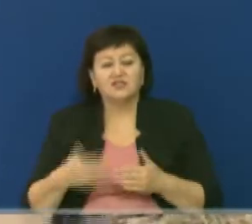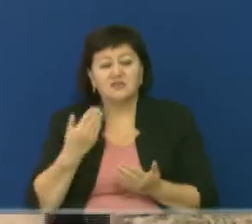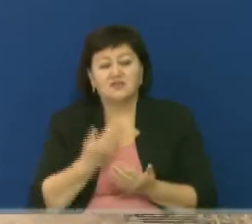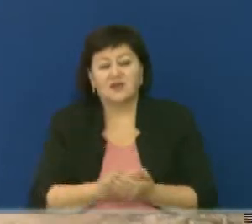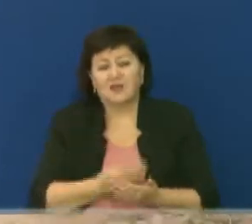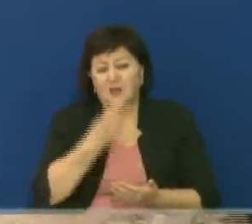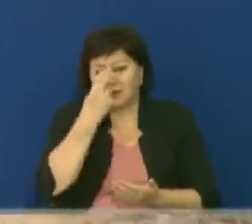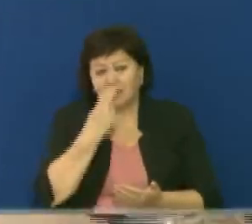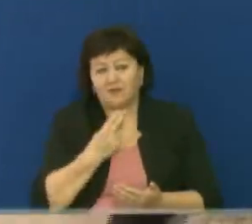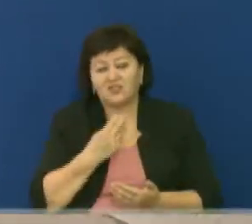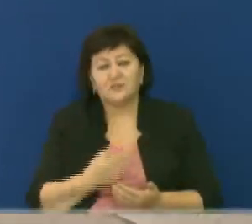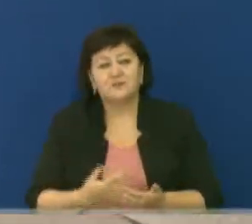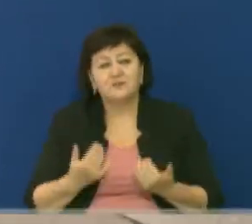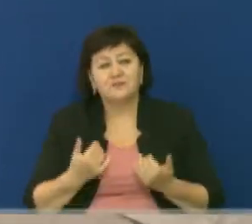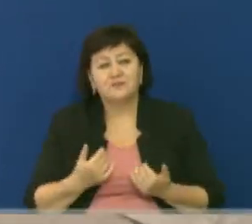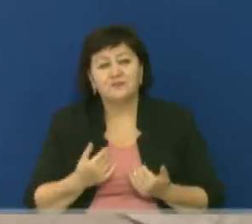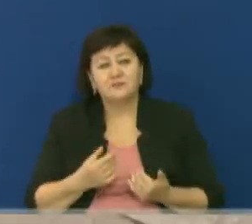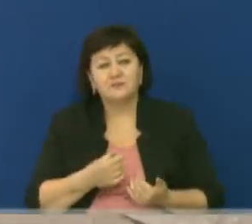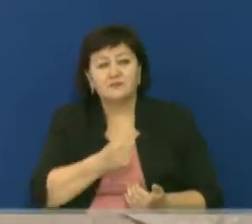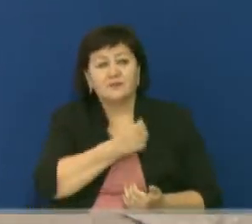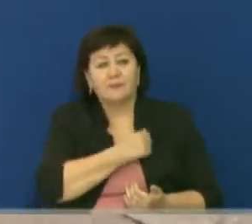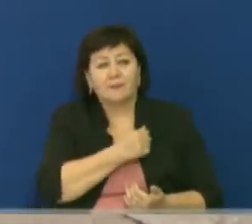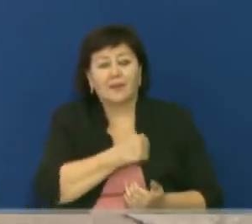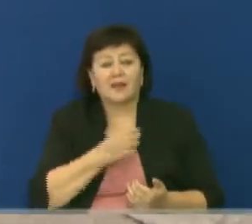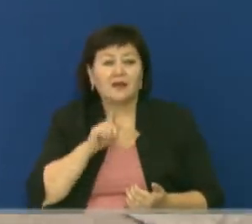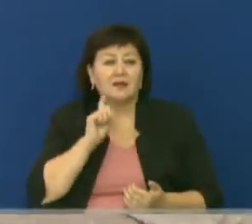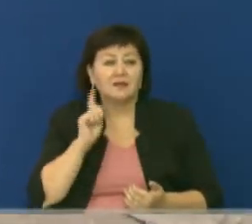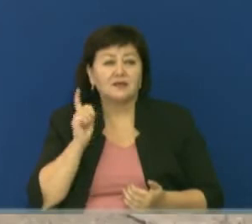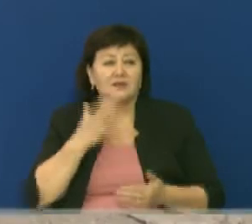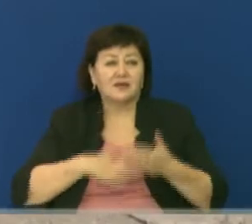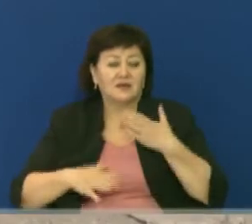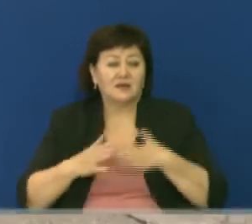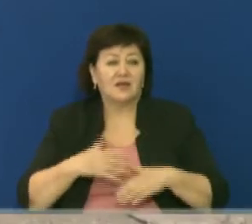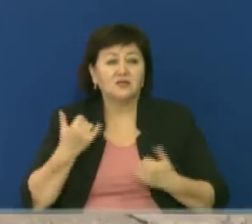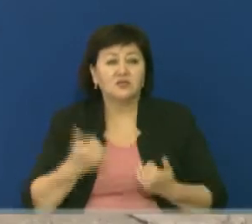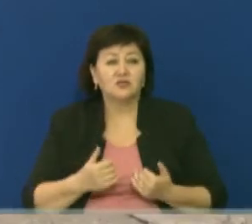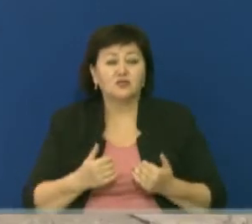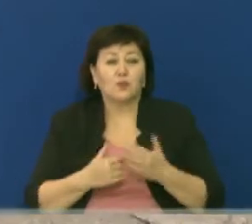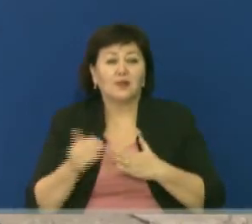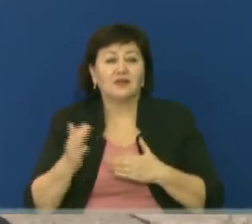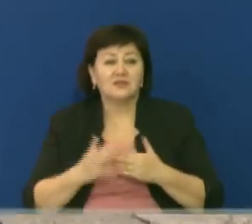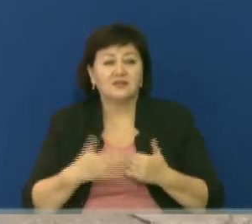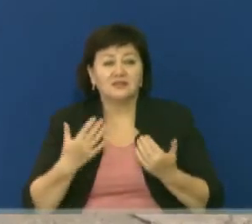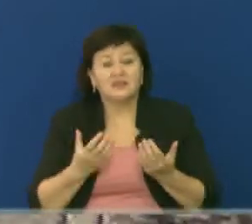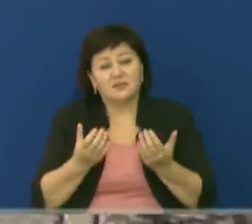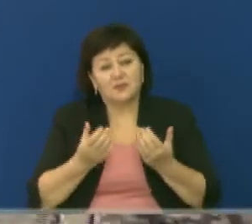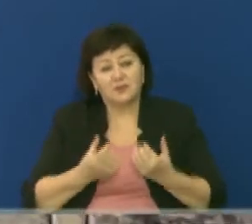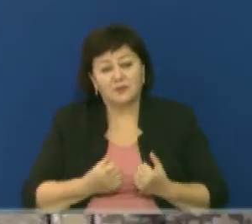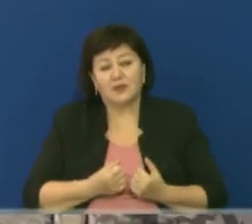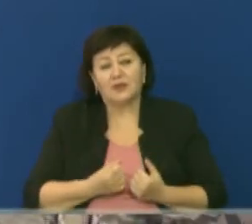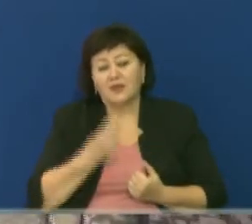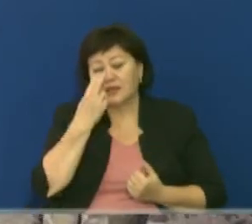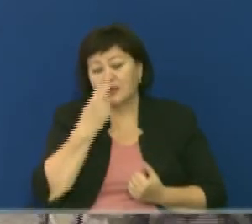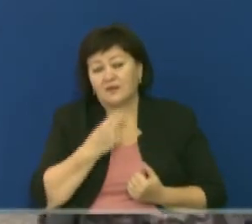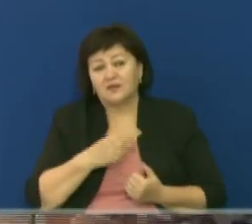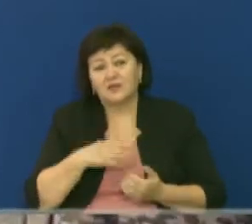курсанты рады, что их стажировка прошла непосредственно в войсковой части противовоздушной обороны, где они приобрели необходимые навыки